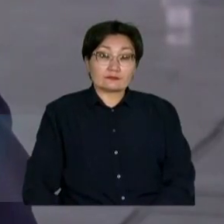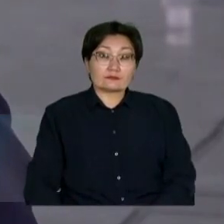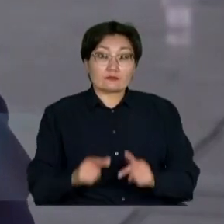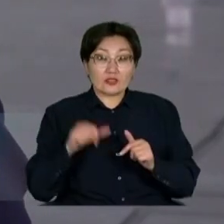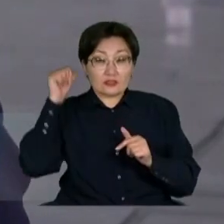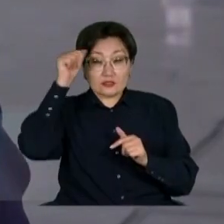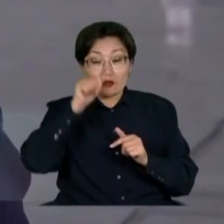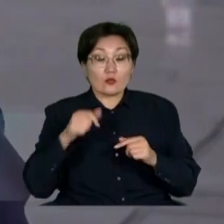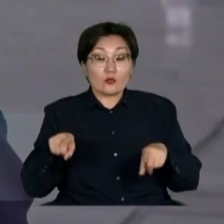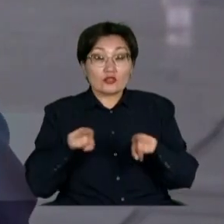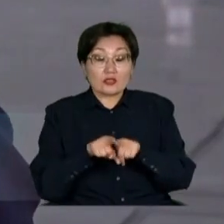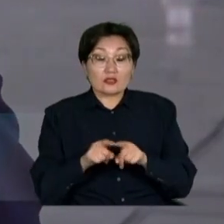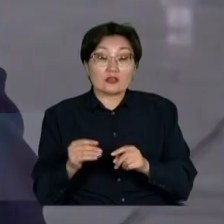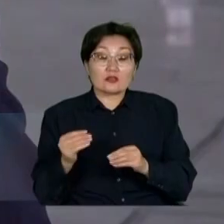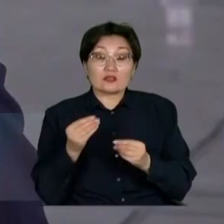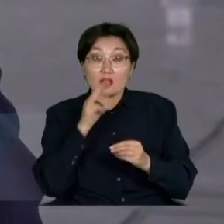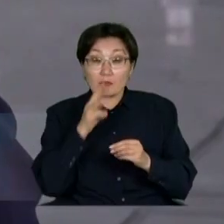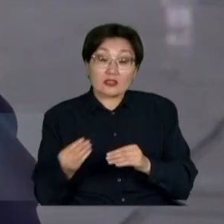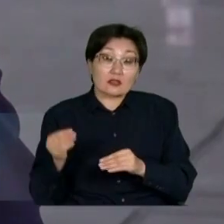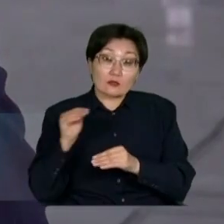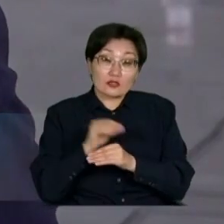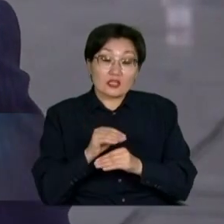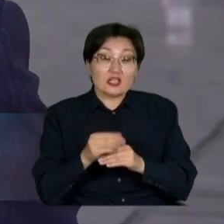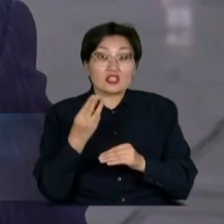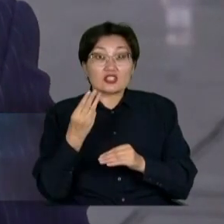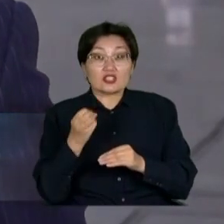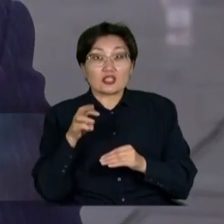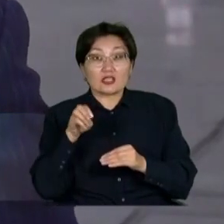Биылғы жылы дәл осындай үстеме ақы штаттан тыс